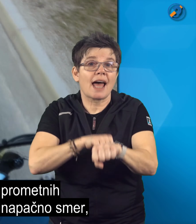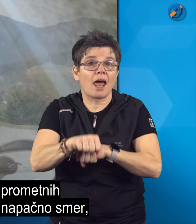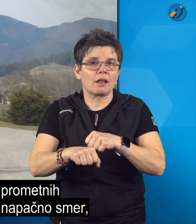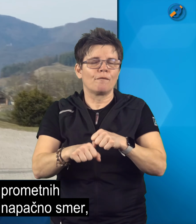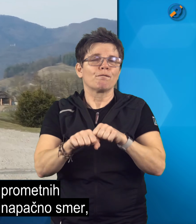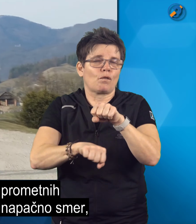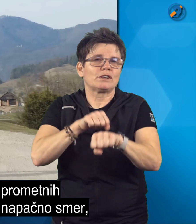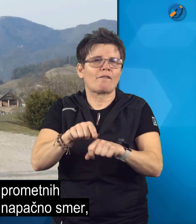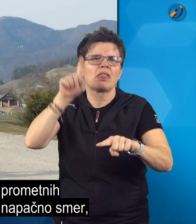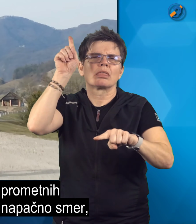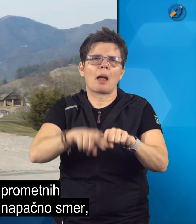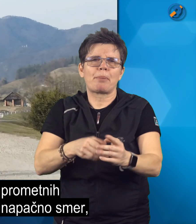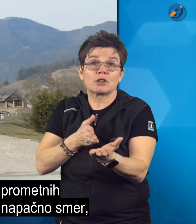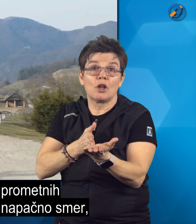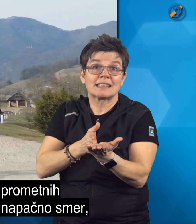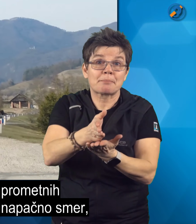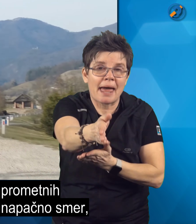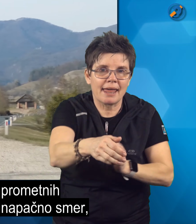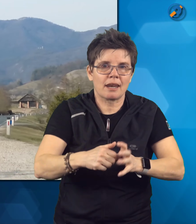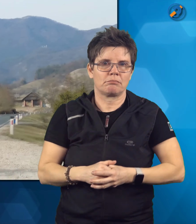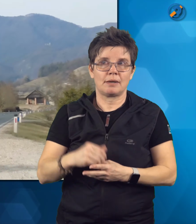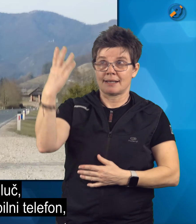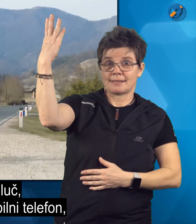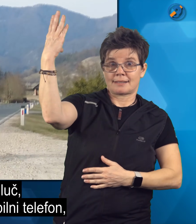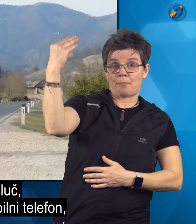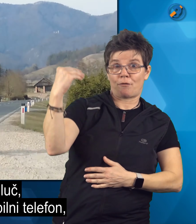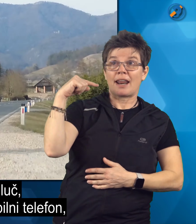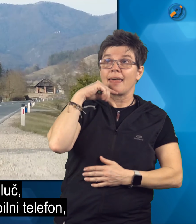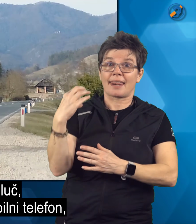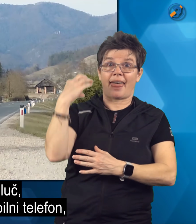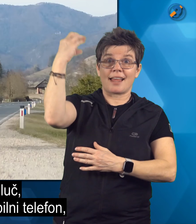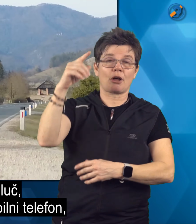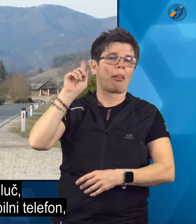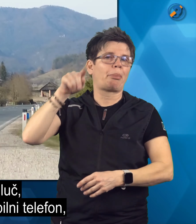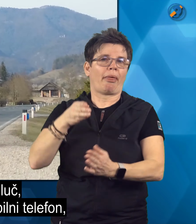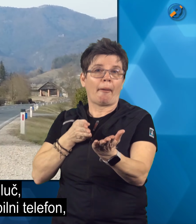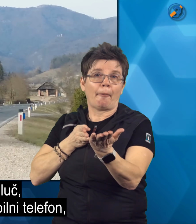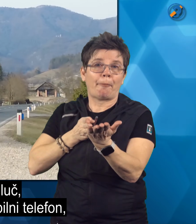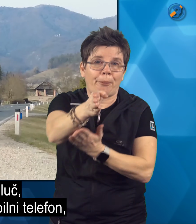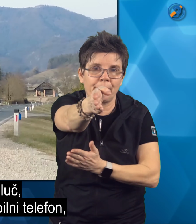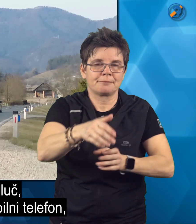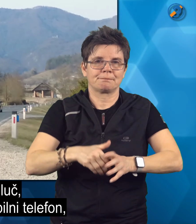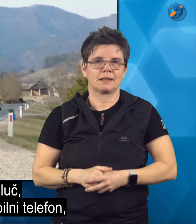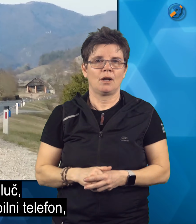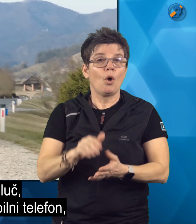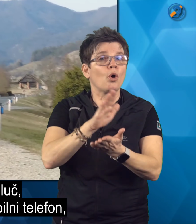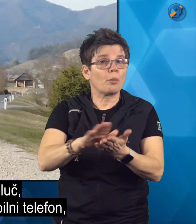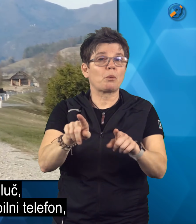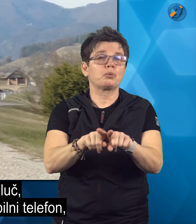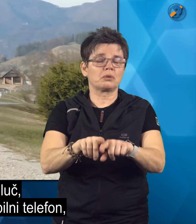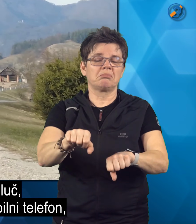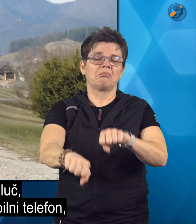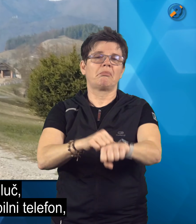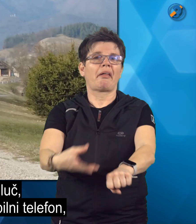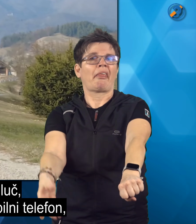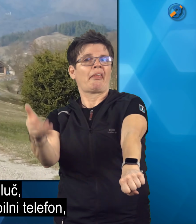Vozijo v napačno smer, v rdečo luč, uporabljajo mobilni telefon, ne uporabljajo